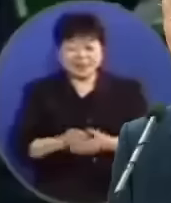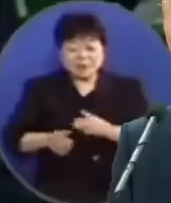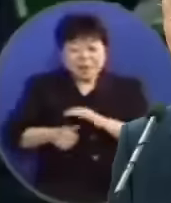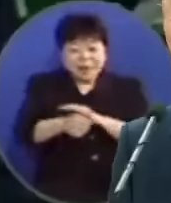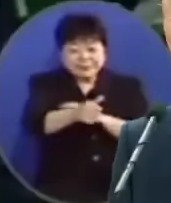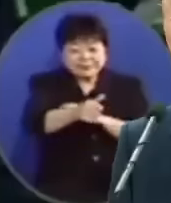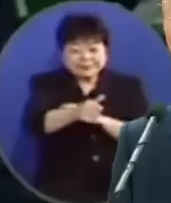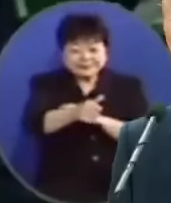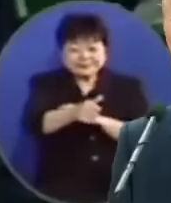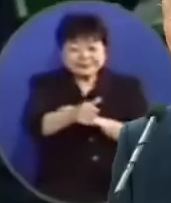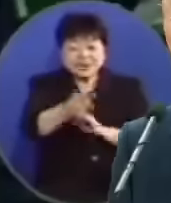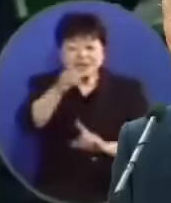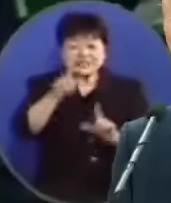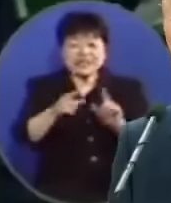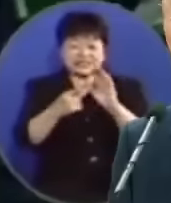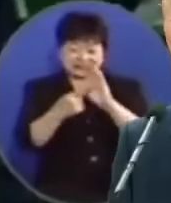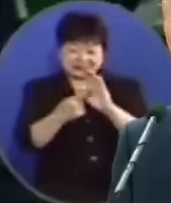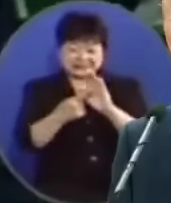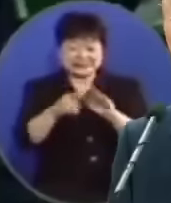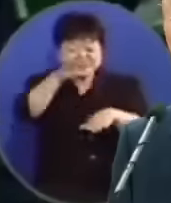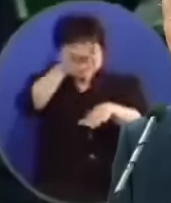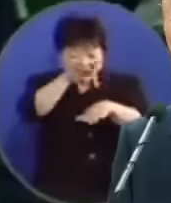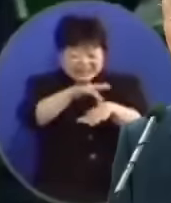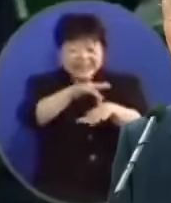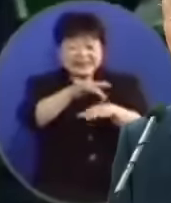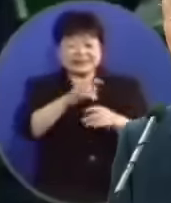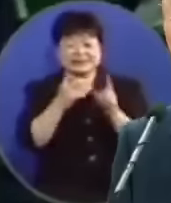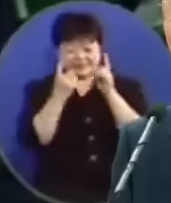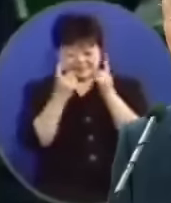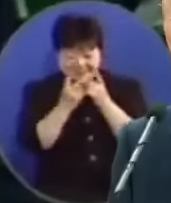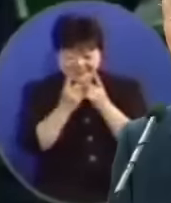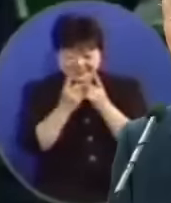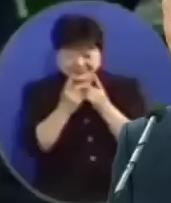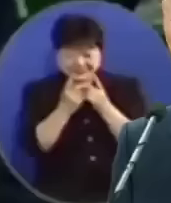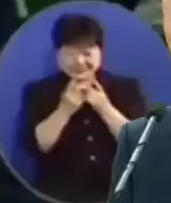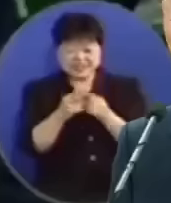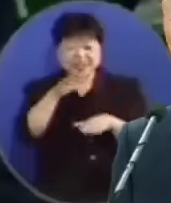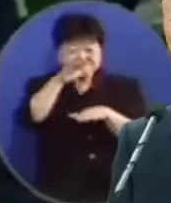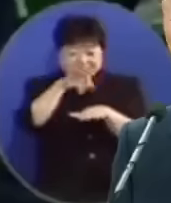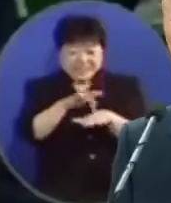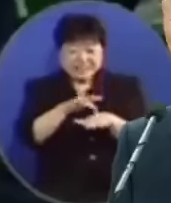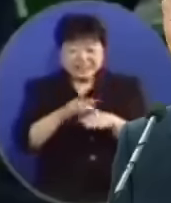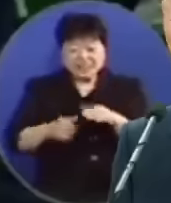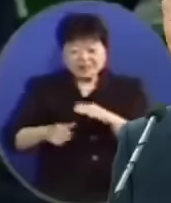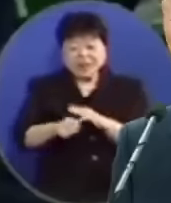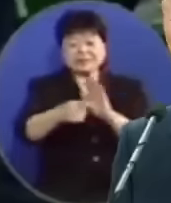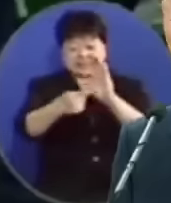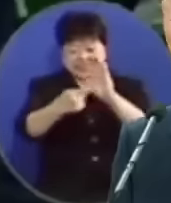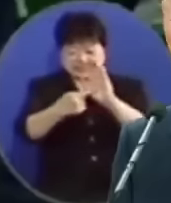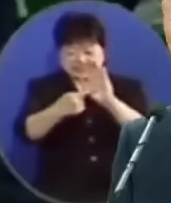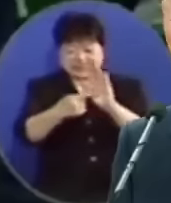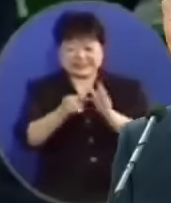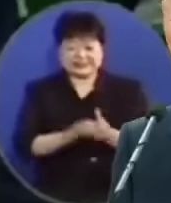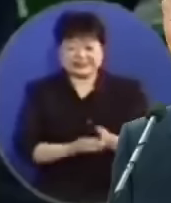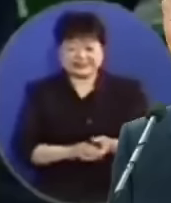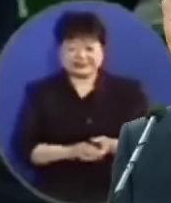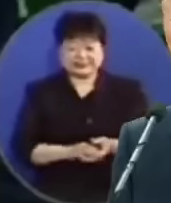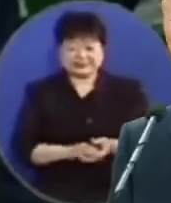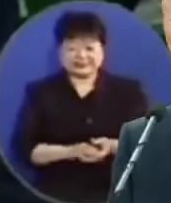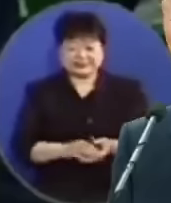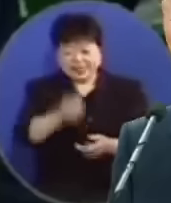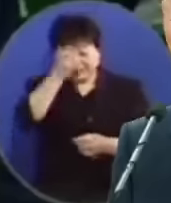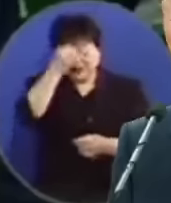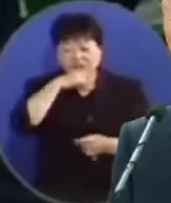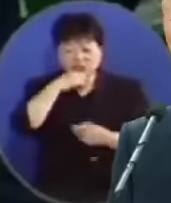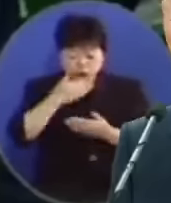뱀을 상징한 사탄을 말하는 것입니다. 사탄이 뱀을 상징해서 나타나서 아담과